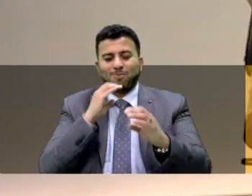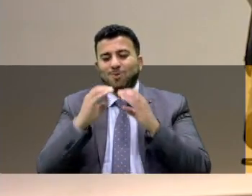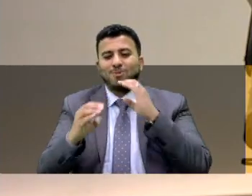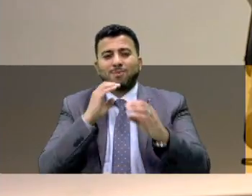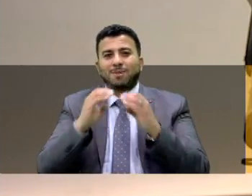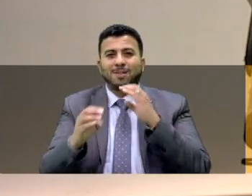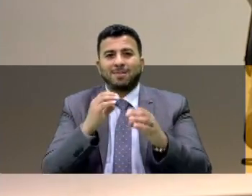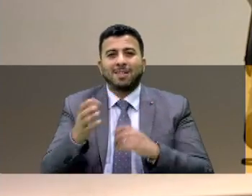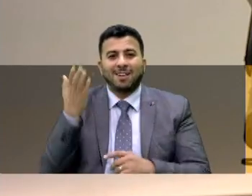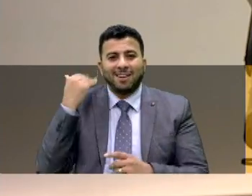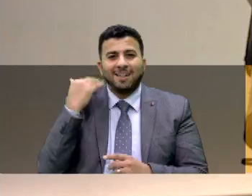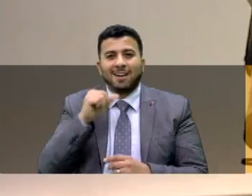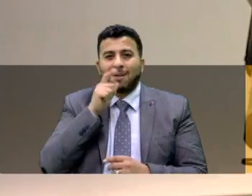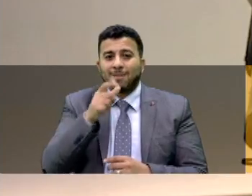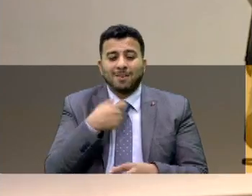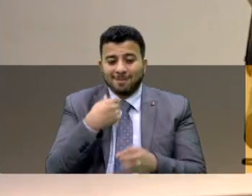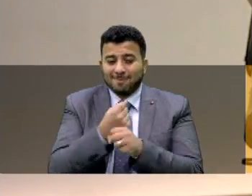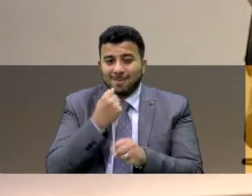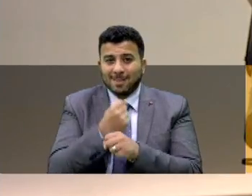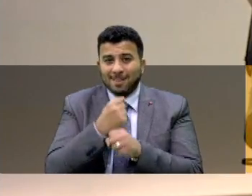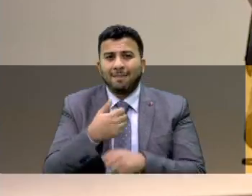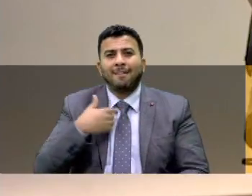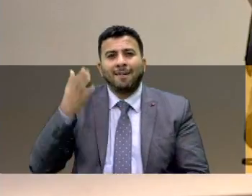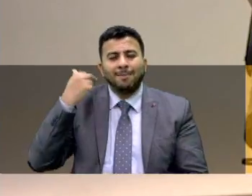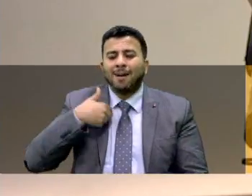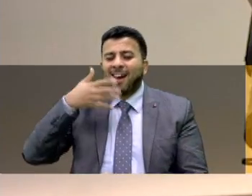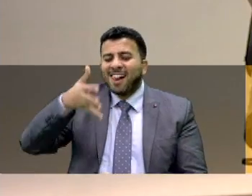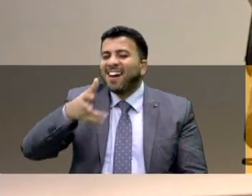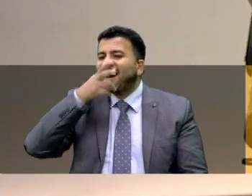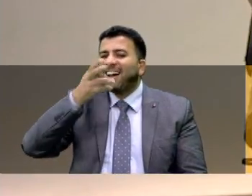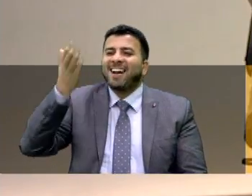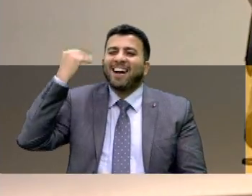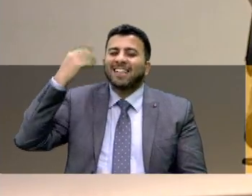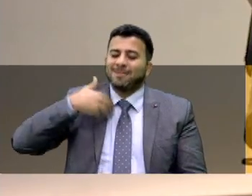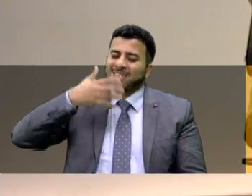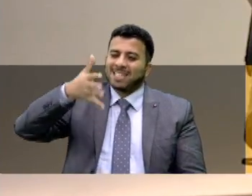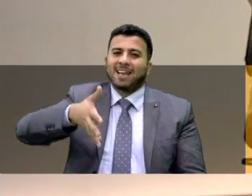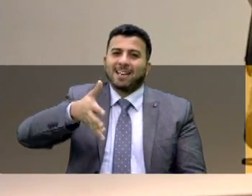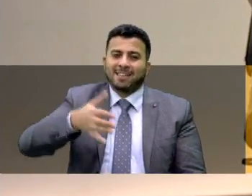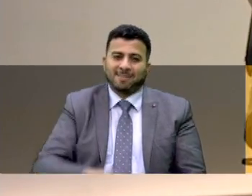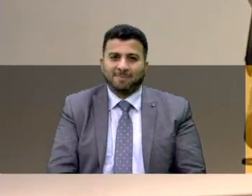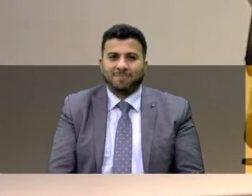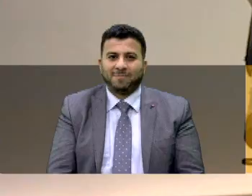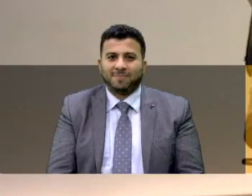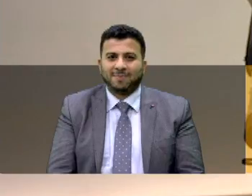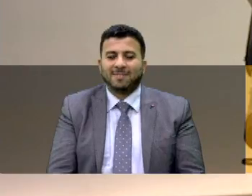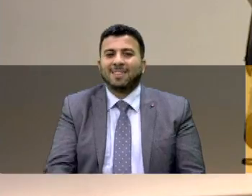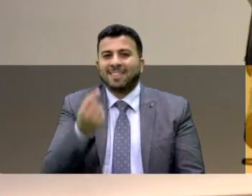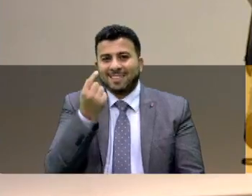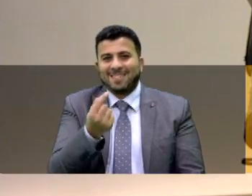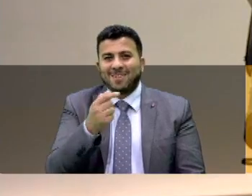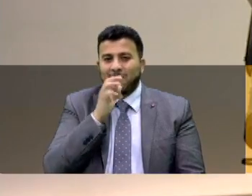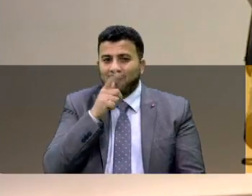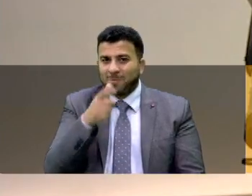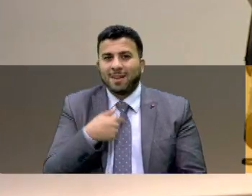يعني. فامتحنت المهنة دي وأنا لسه يدوب صغير يعني. اسمحوا لي أن